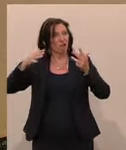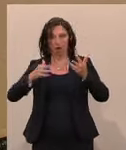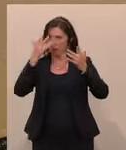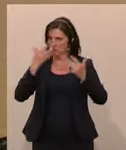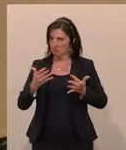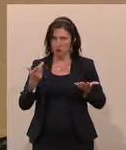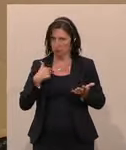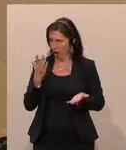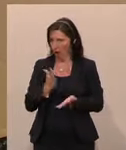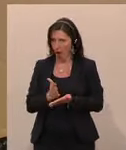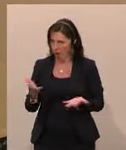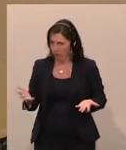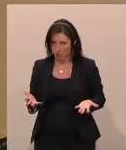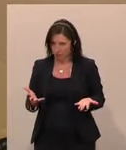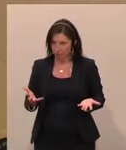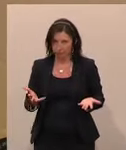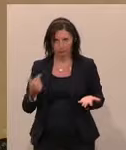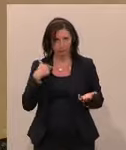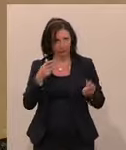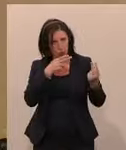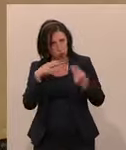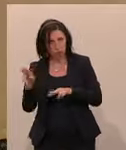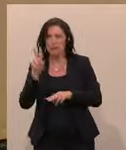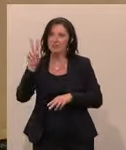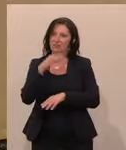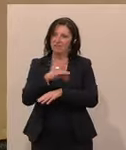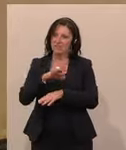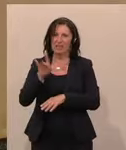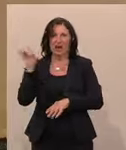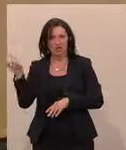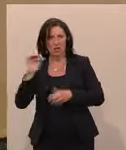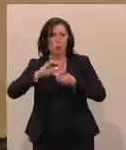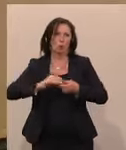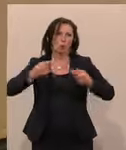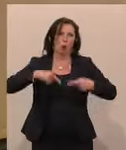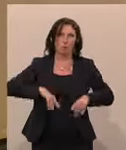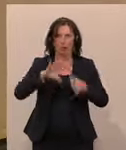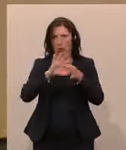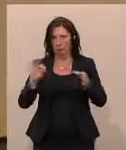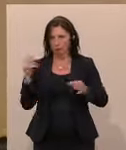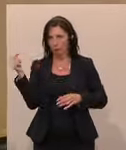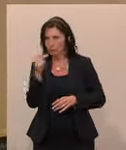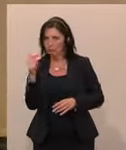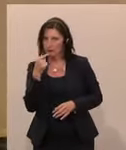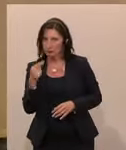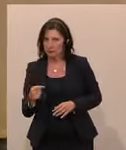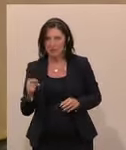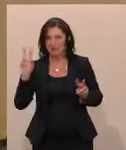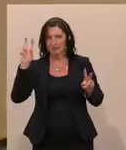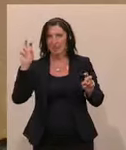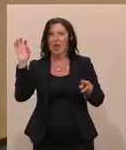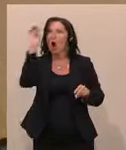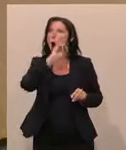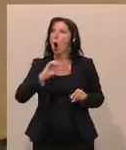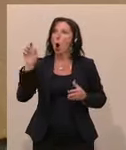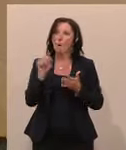Und was ich wirklich auch zurückweisen will, das hat sowohl der Herr Vizekanzler, Sie haben das angesprochen, als auch der Herr Kuppermann-Rosenkranz jetzt, dass das jetzt was mit der Europawahl zu